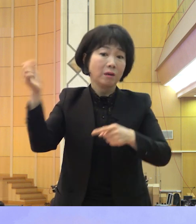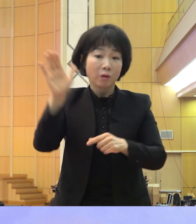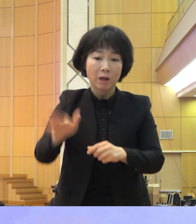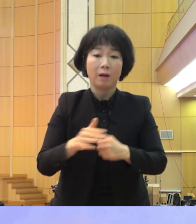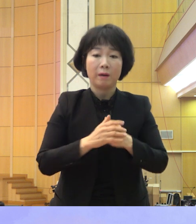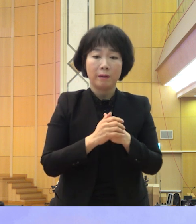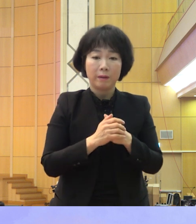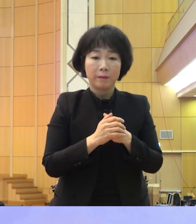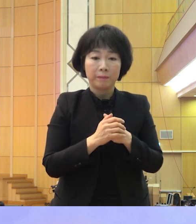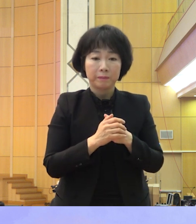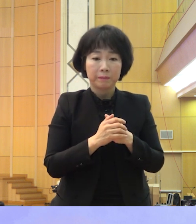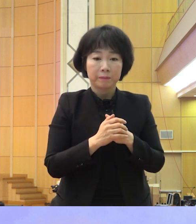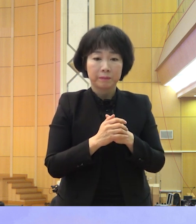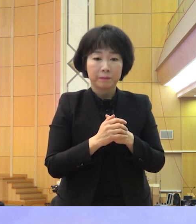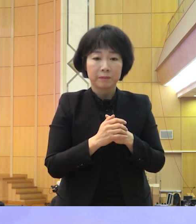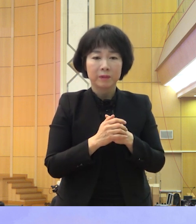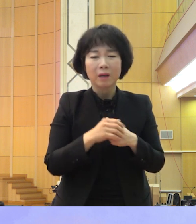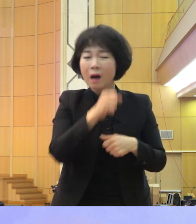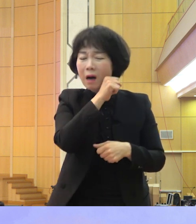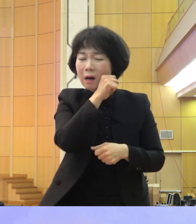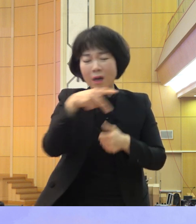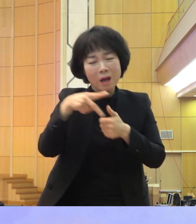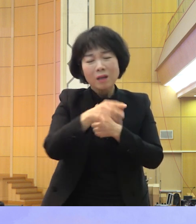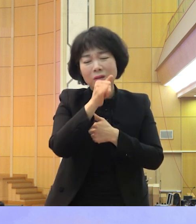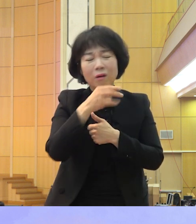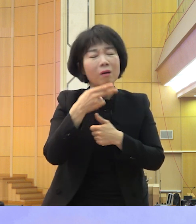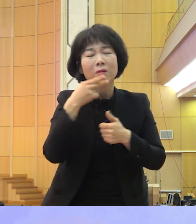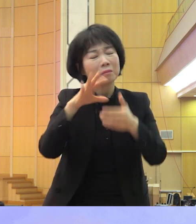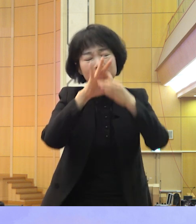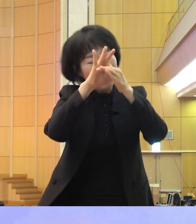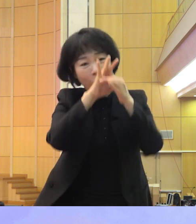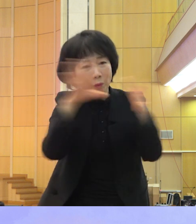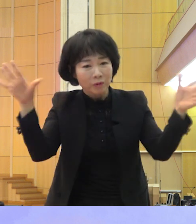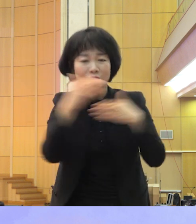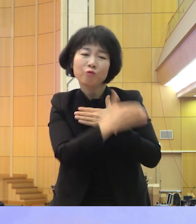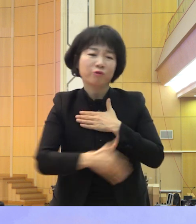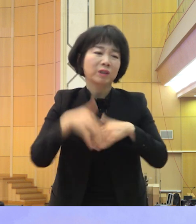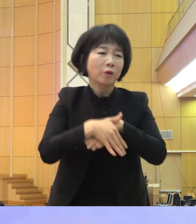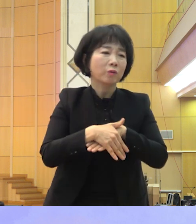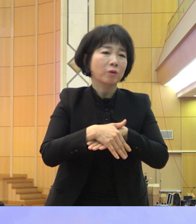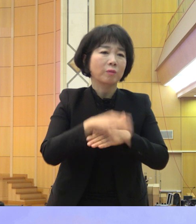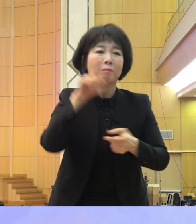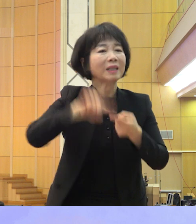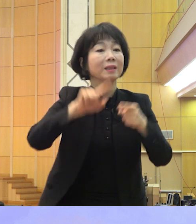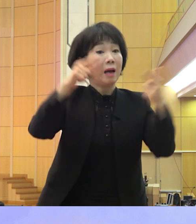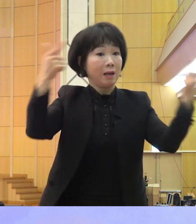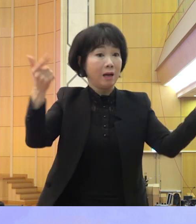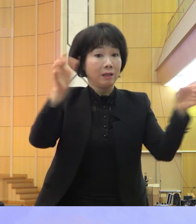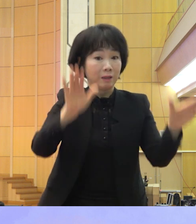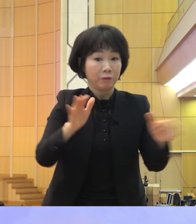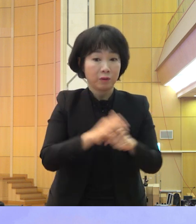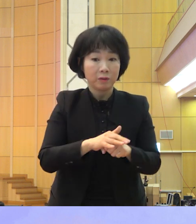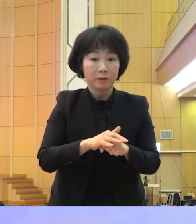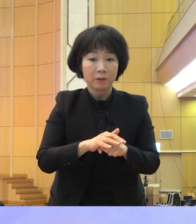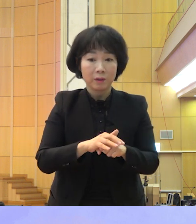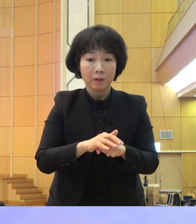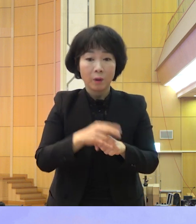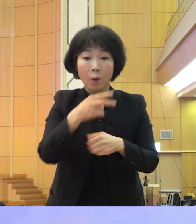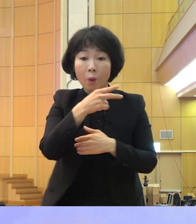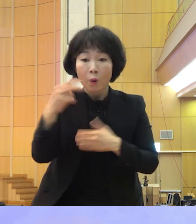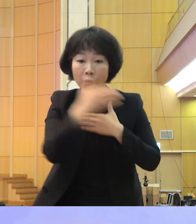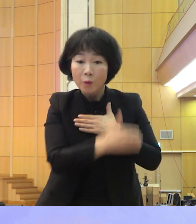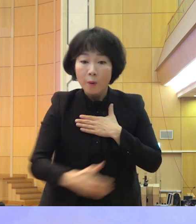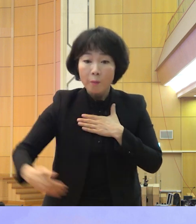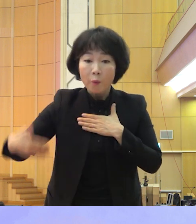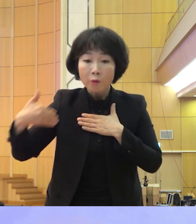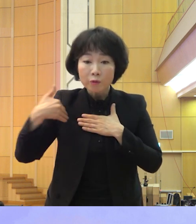거 아닙니까? 근데 그건 이제 의미가 없다. 그건 육신적인 것이다. 육신적인 것이다. 그래서 곧 육의